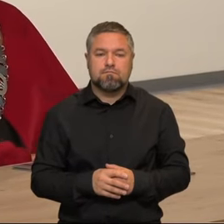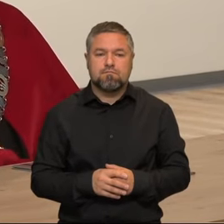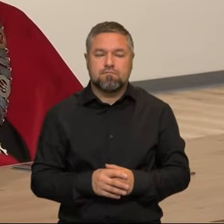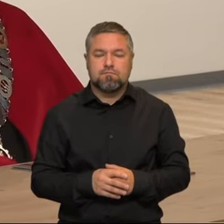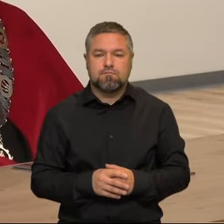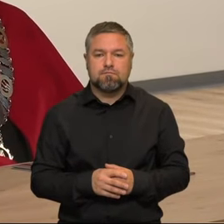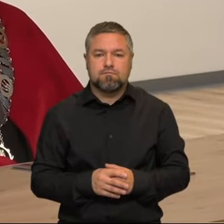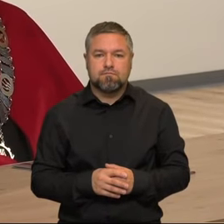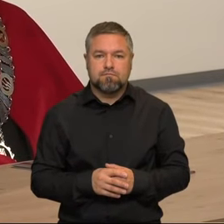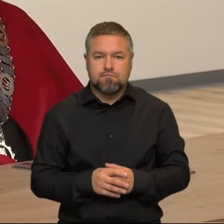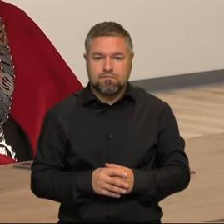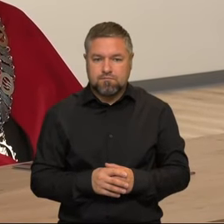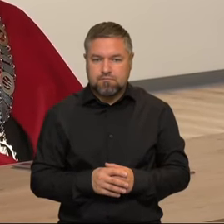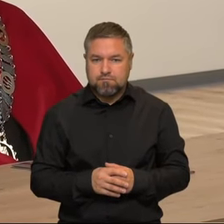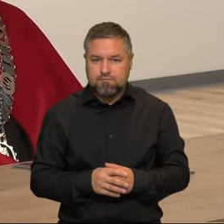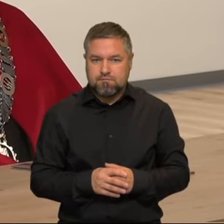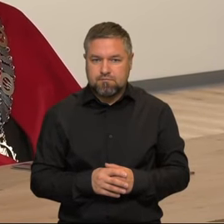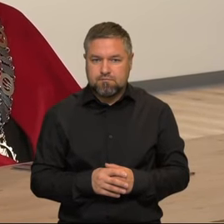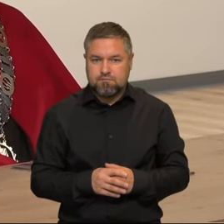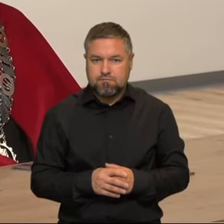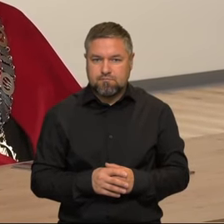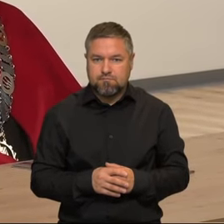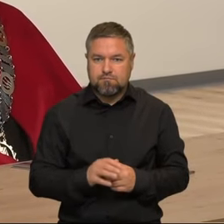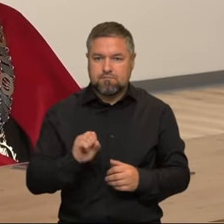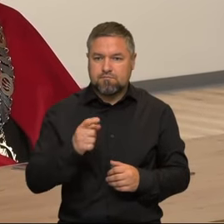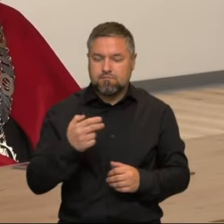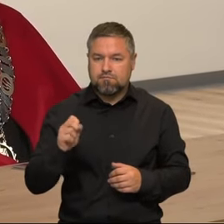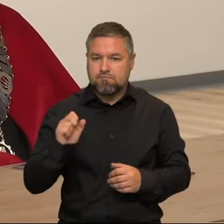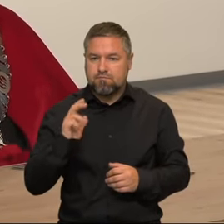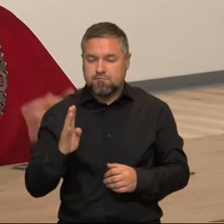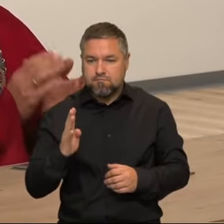Gorąco witam pana Piotra Adamczyka, wicemarszałka województwa łódzkiego.